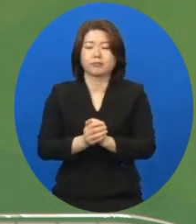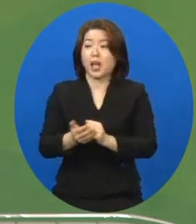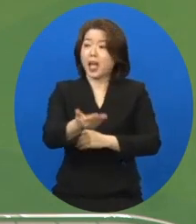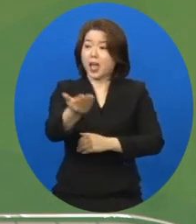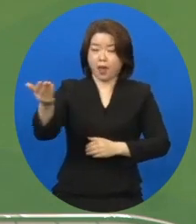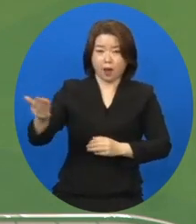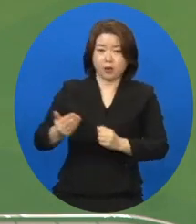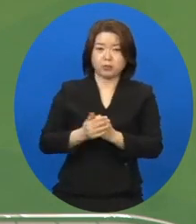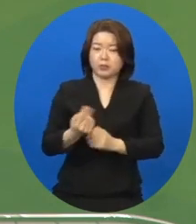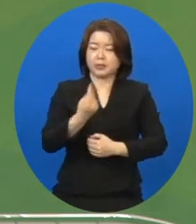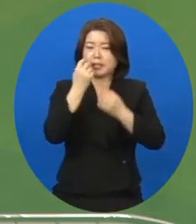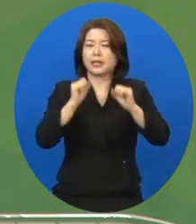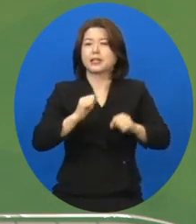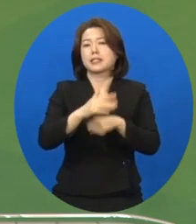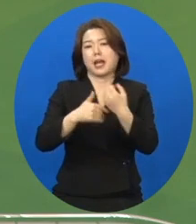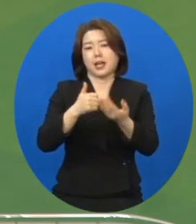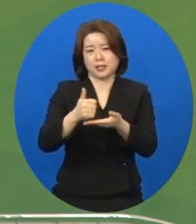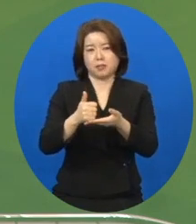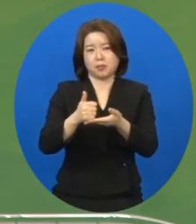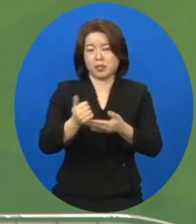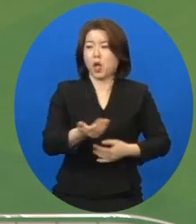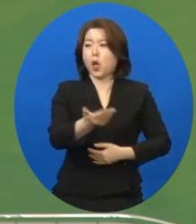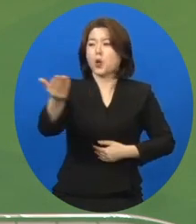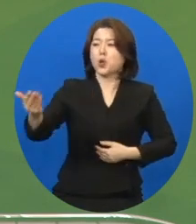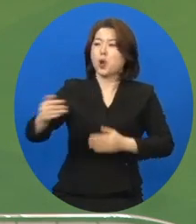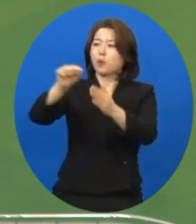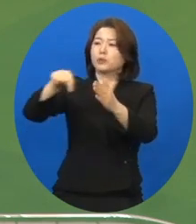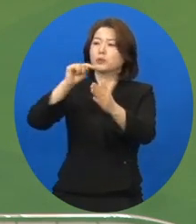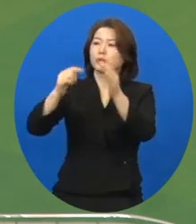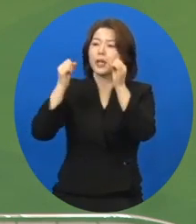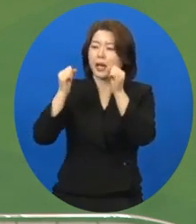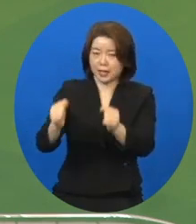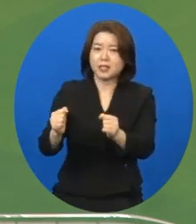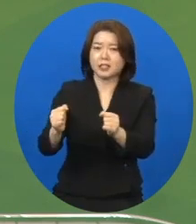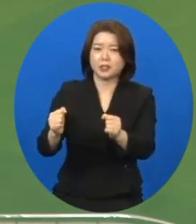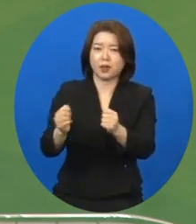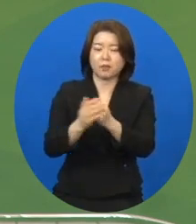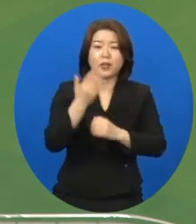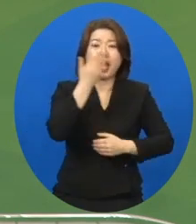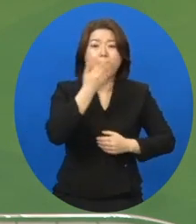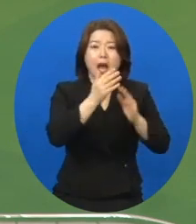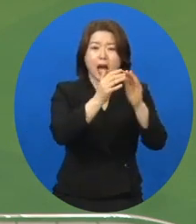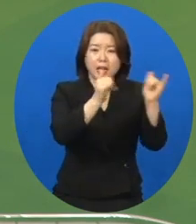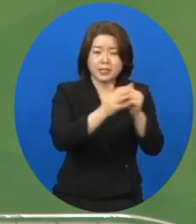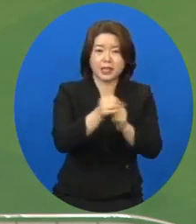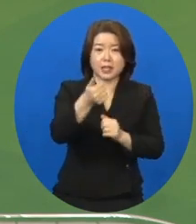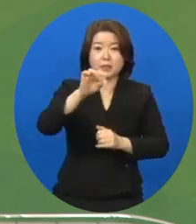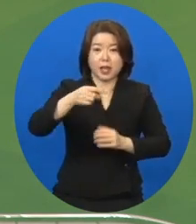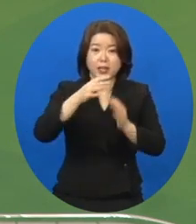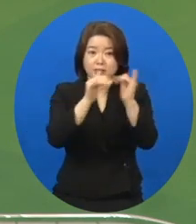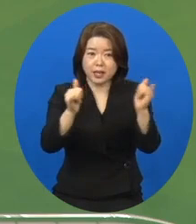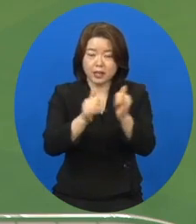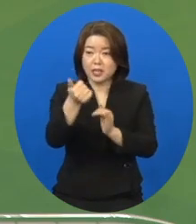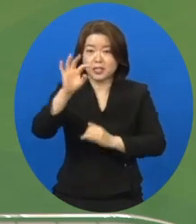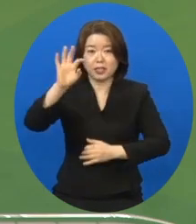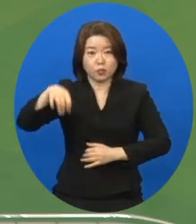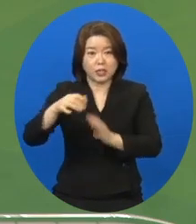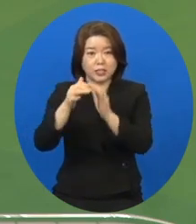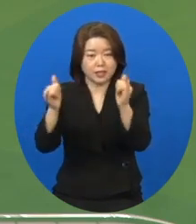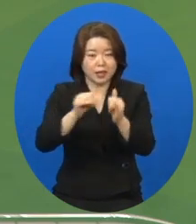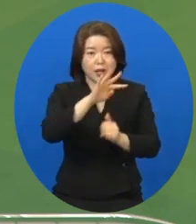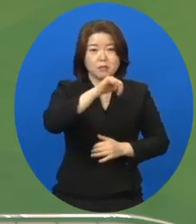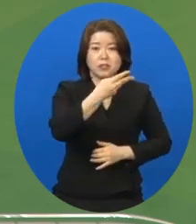당신들은 살아계신 하나님이 당신들 가운데 계셔서 가나안 사람과 헷 사람과 히위 사람과 브리스